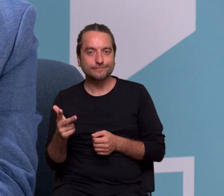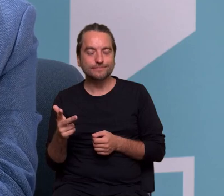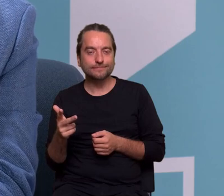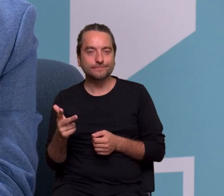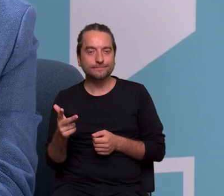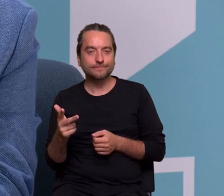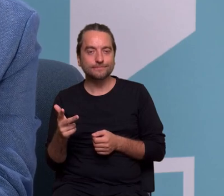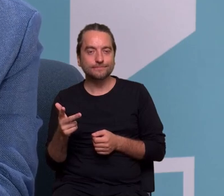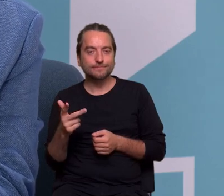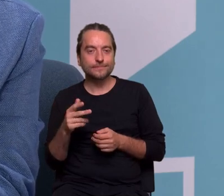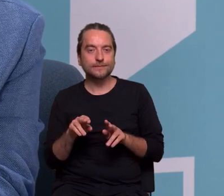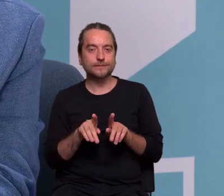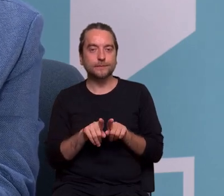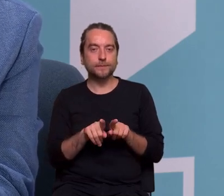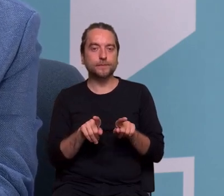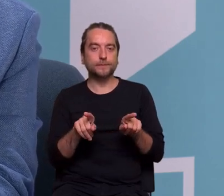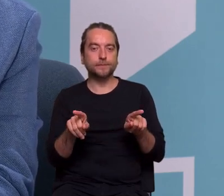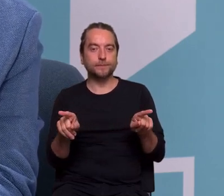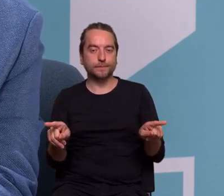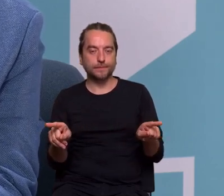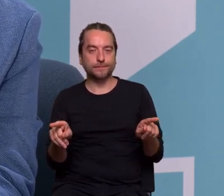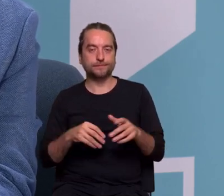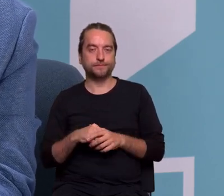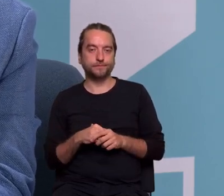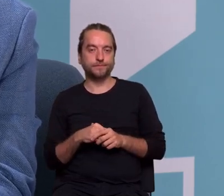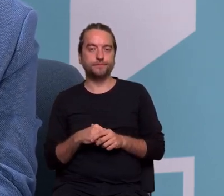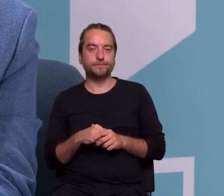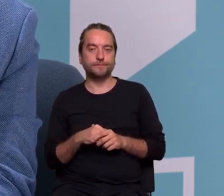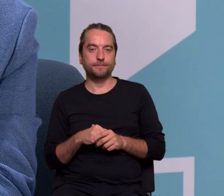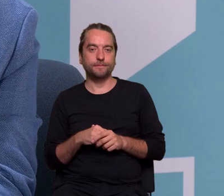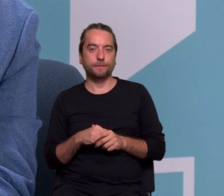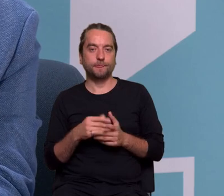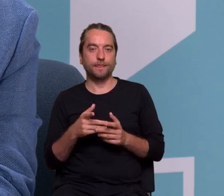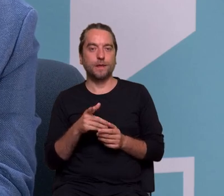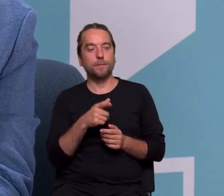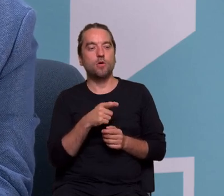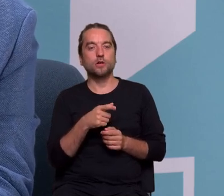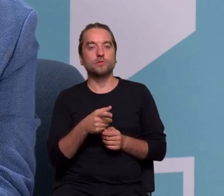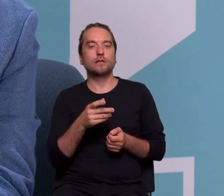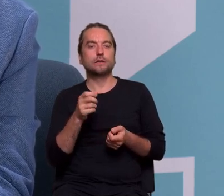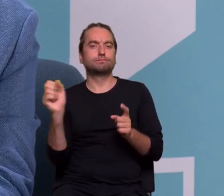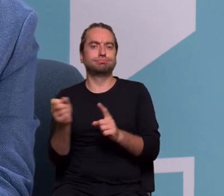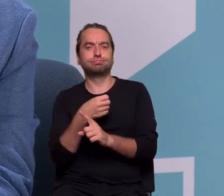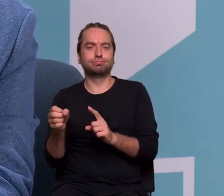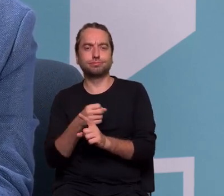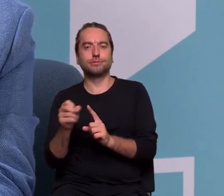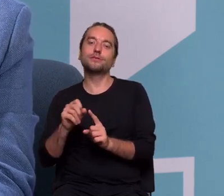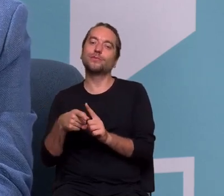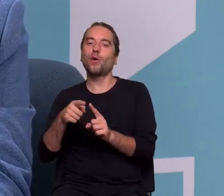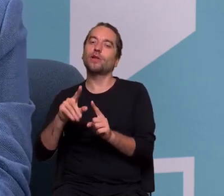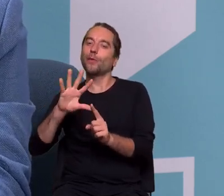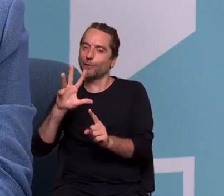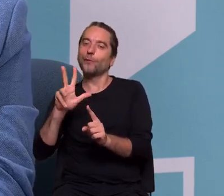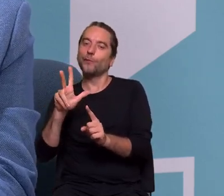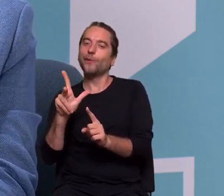te dwie kwestie odrywają się od siebie i na przykład dochodzi do pewnej estetyzacji przemocy, to znaczy ta przemoc zaczyna